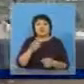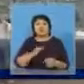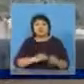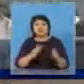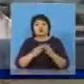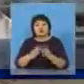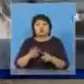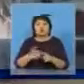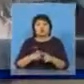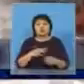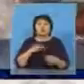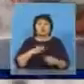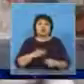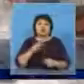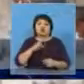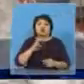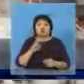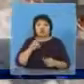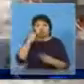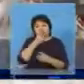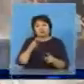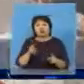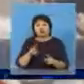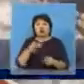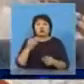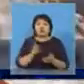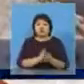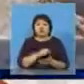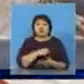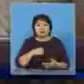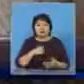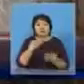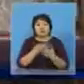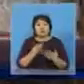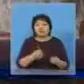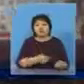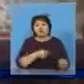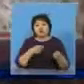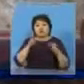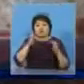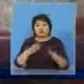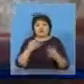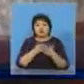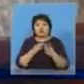частных домов, то тут сотрудники ЖКХ предупреждают. Они должны сами за свой счет вывозить снег